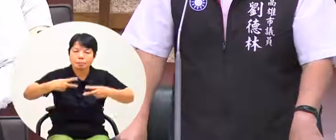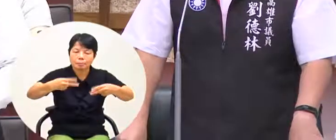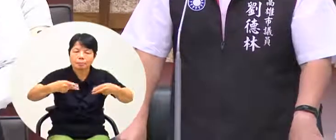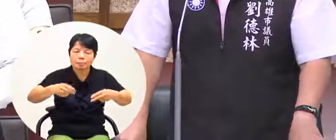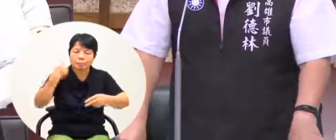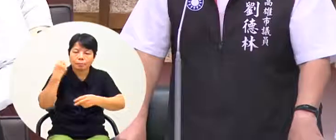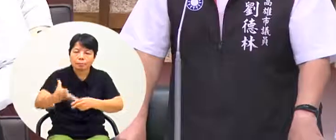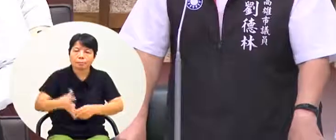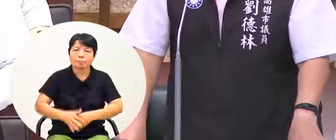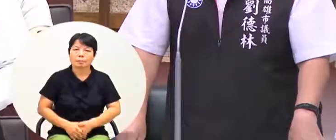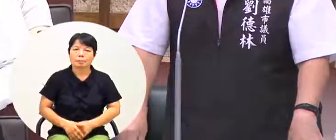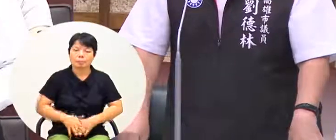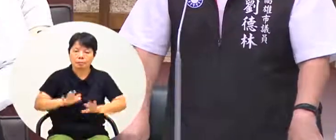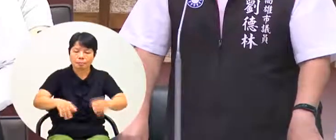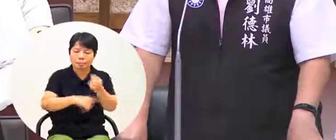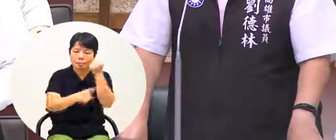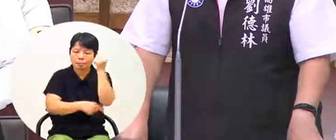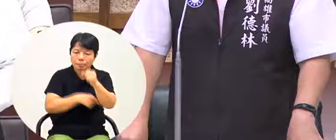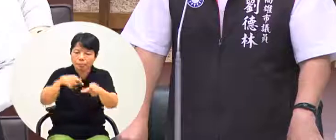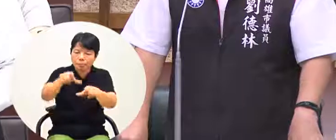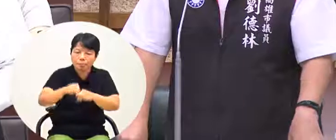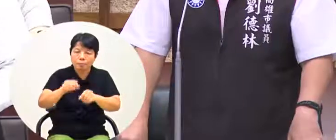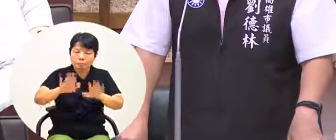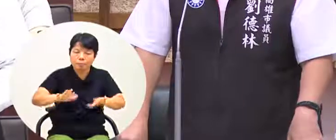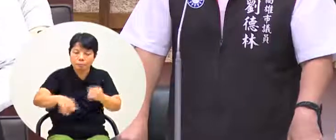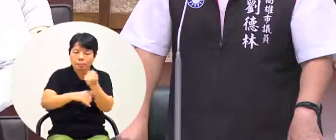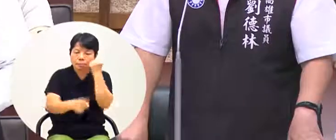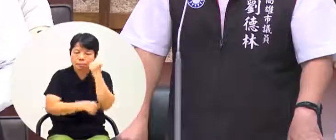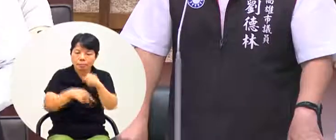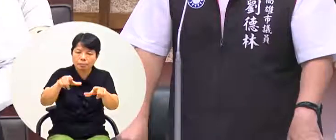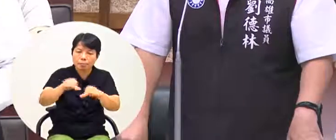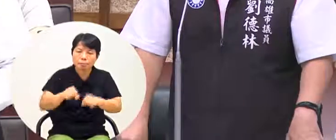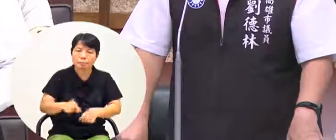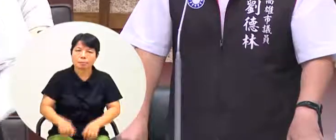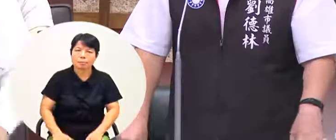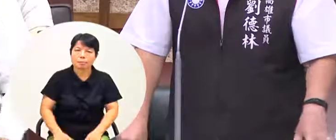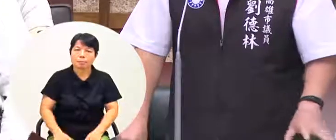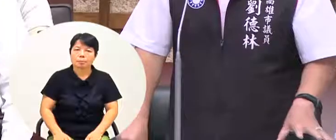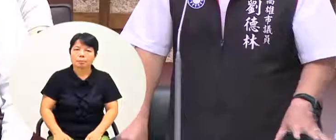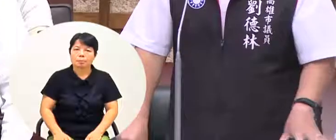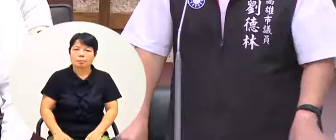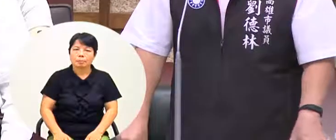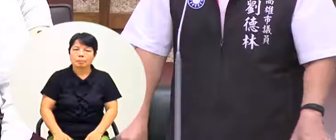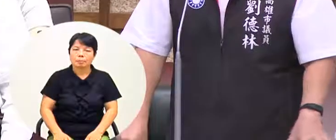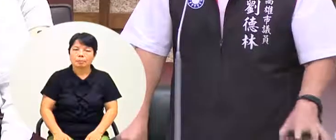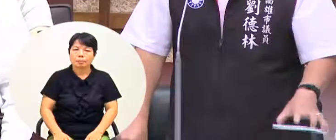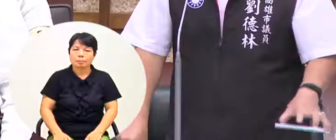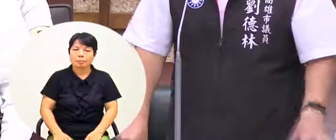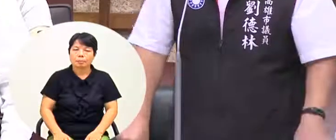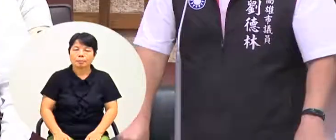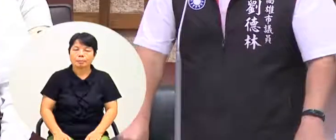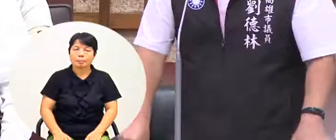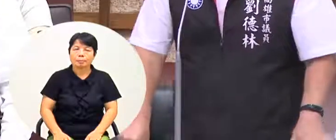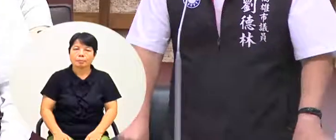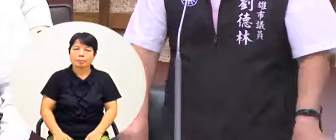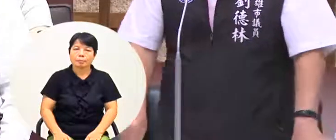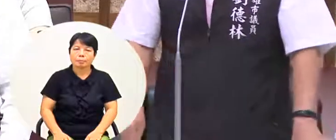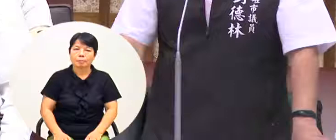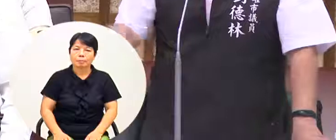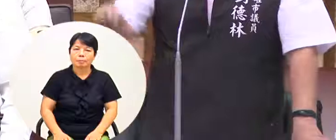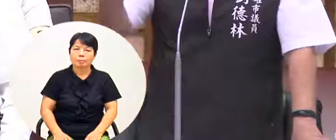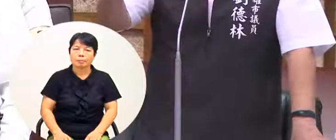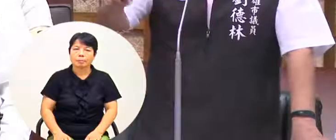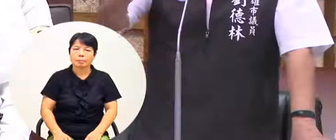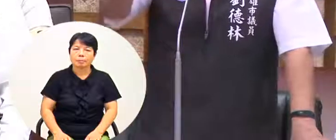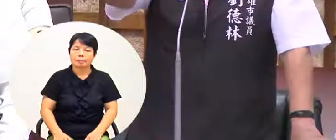令、现在的建筑法跟技术规则来执行啊。所以在这个 没